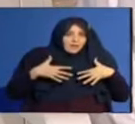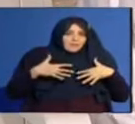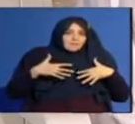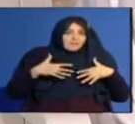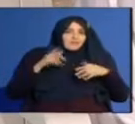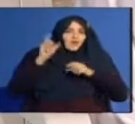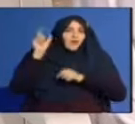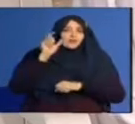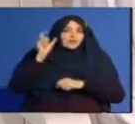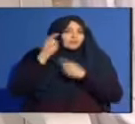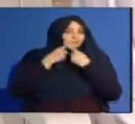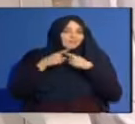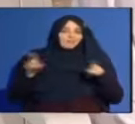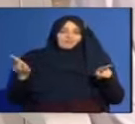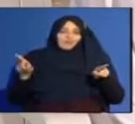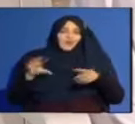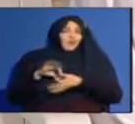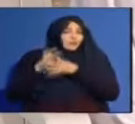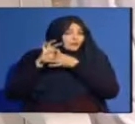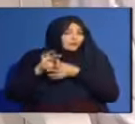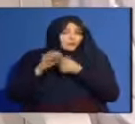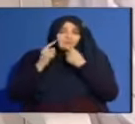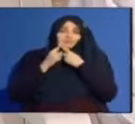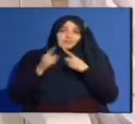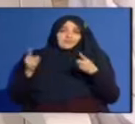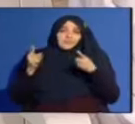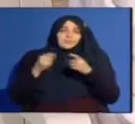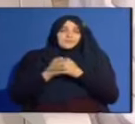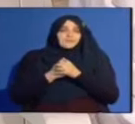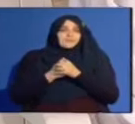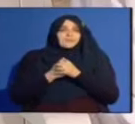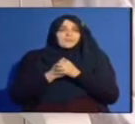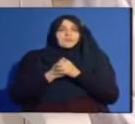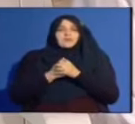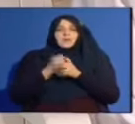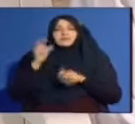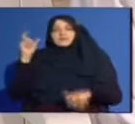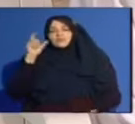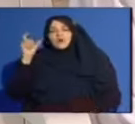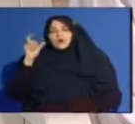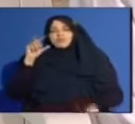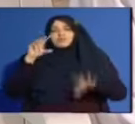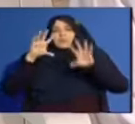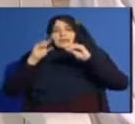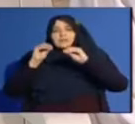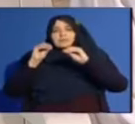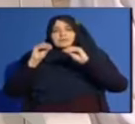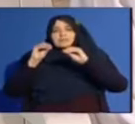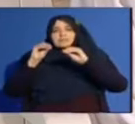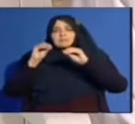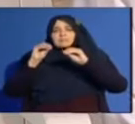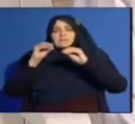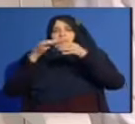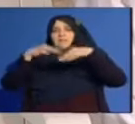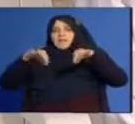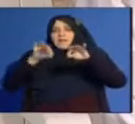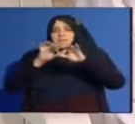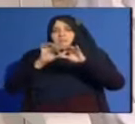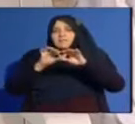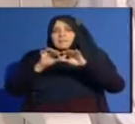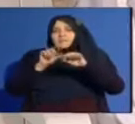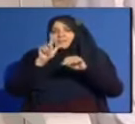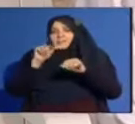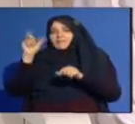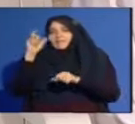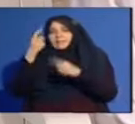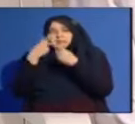دينها. نبدأ بالدين. نعم. هناك أسرة مسلمة تعيش في بلد له دين